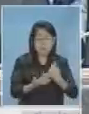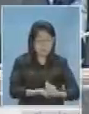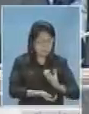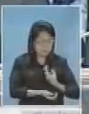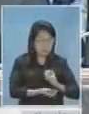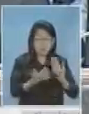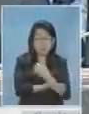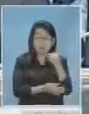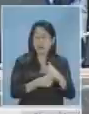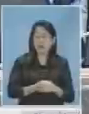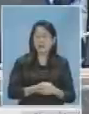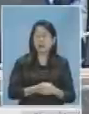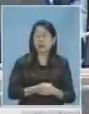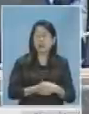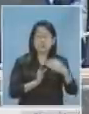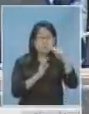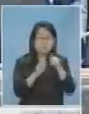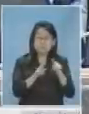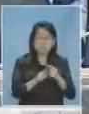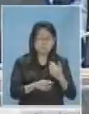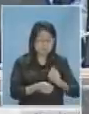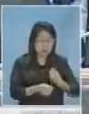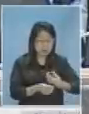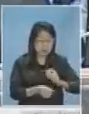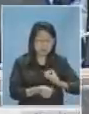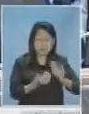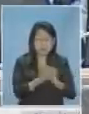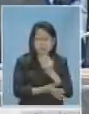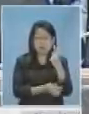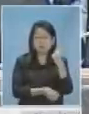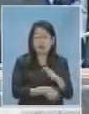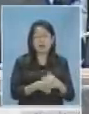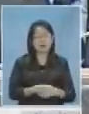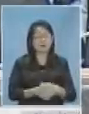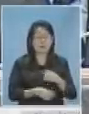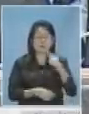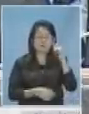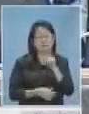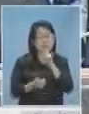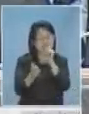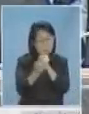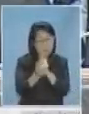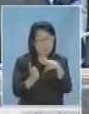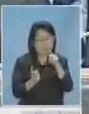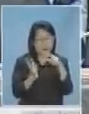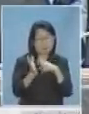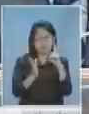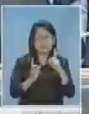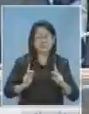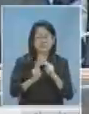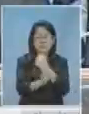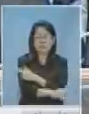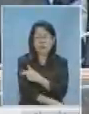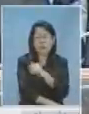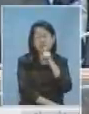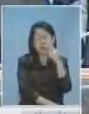นะครับเปลี่ยนผ่าตัดหัวใจไม่ได้ผมถามด้วยตัวผมเองนะครับกับปลัดกระทรวงสาธารณสุขท่านก็รับปากว่าปีหน้าจะจั